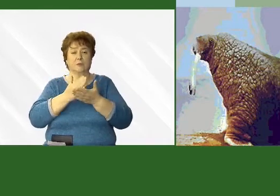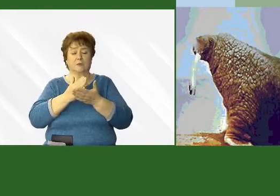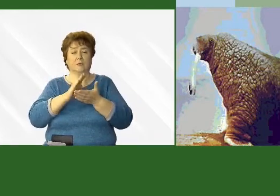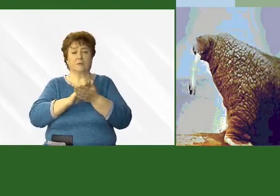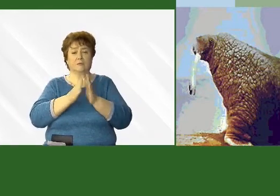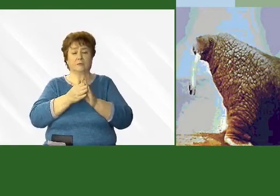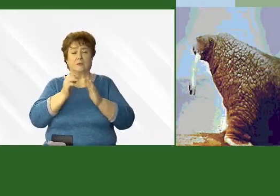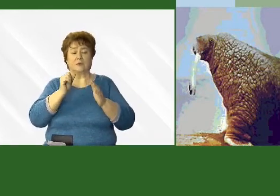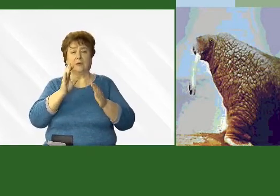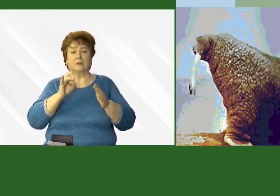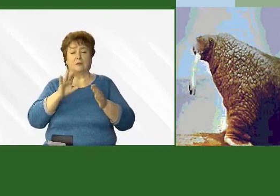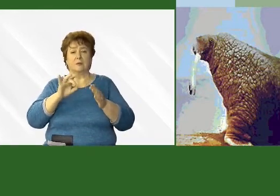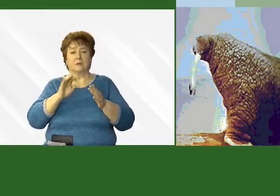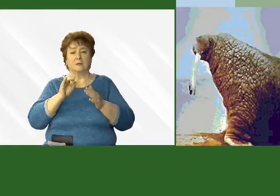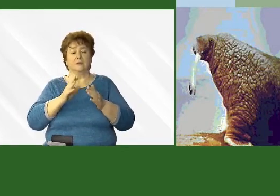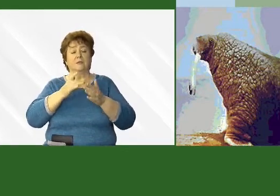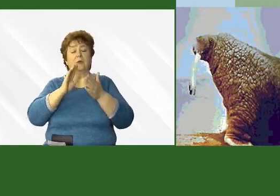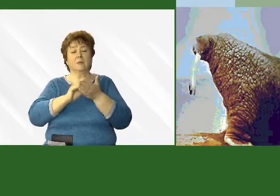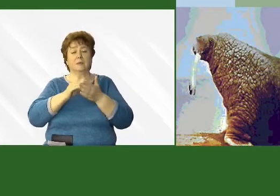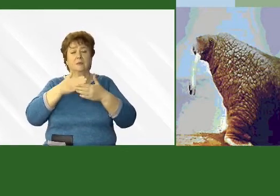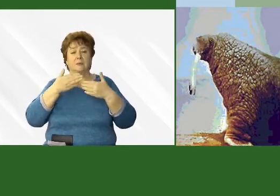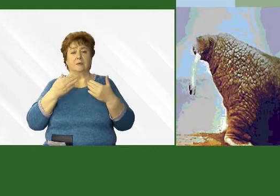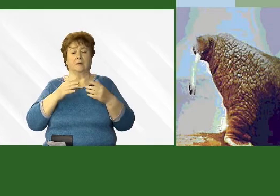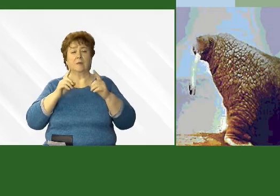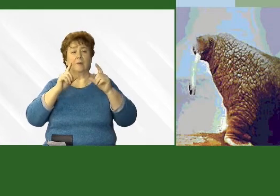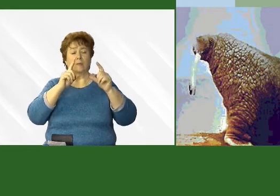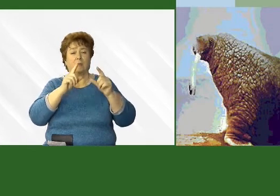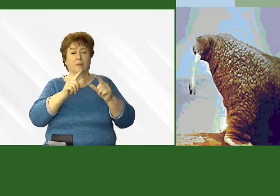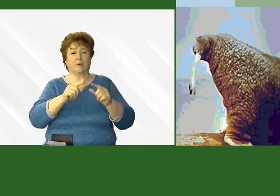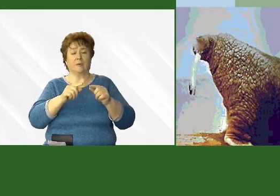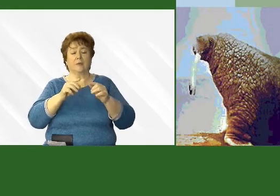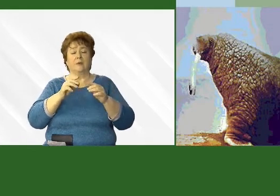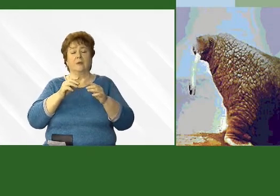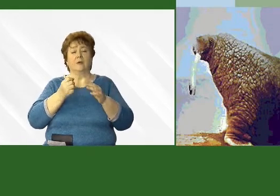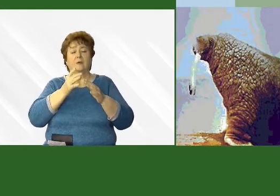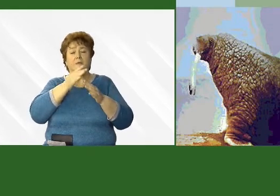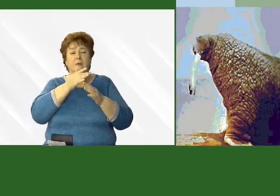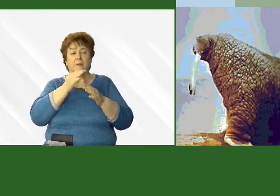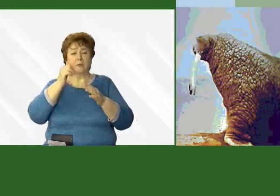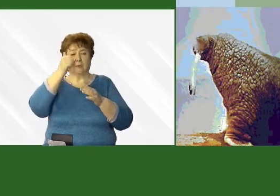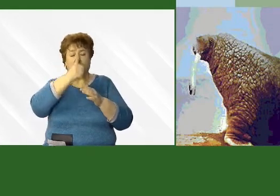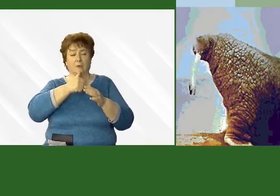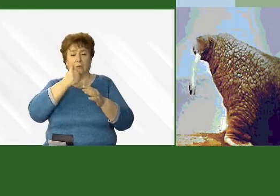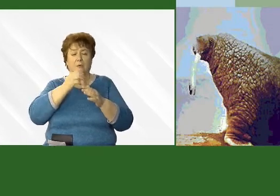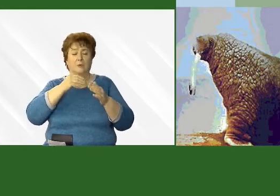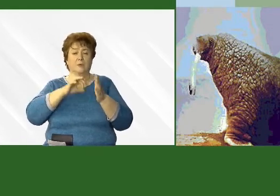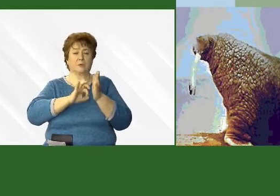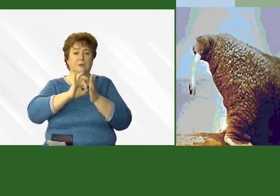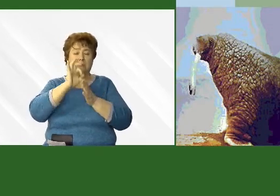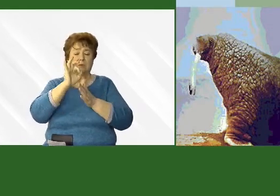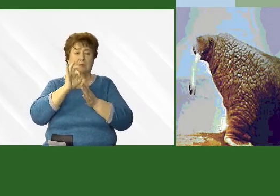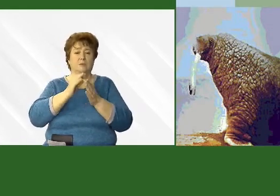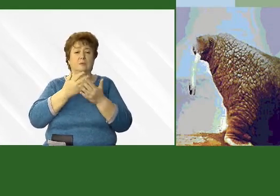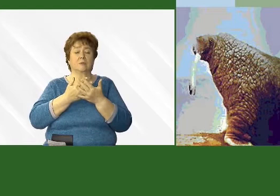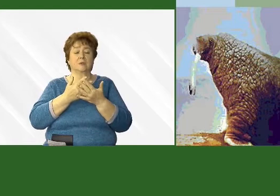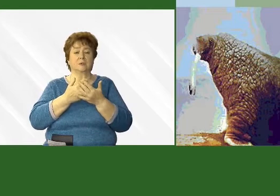в условиях Антарктиды непостоянно, мигрируя, исходя из времени года и температурных